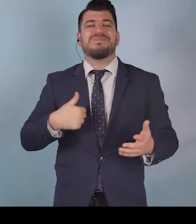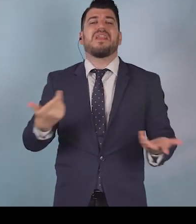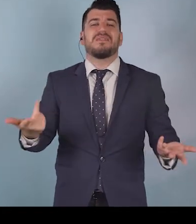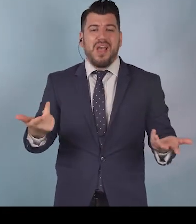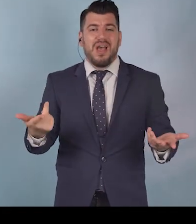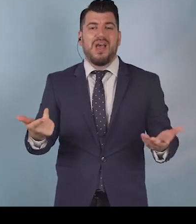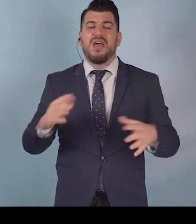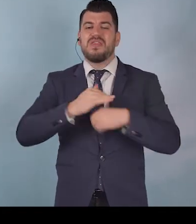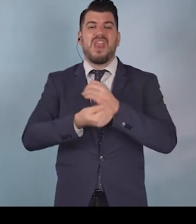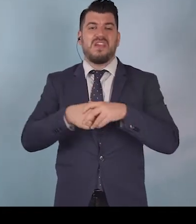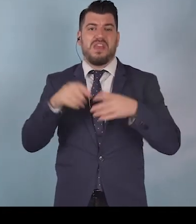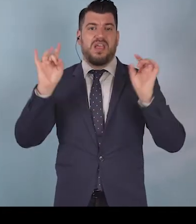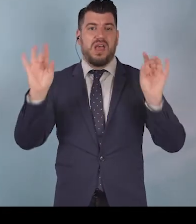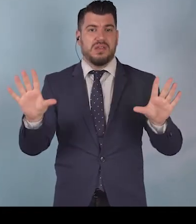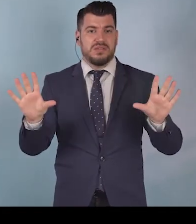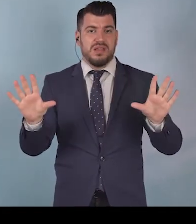Πρώτον. Και δεύτερον,